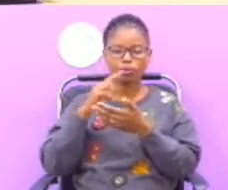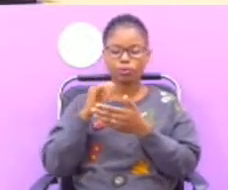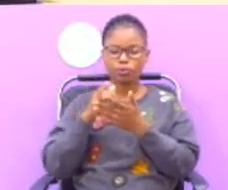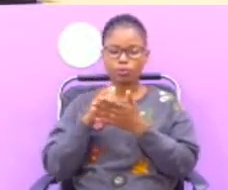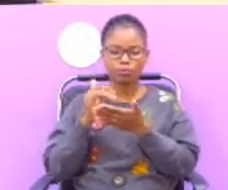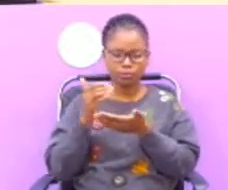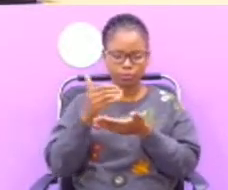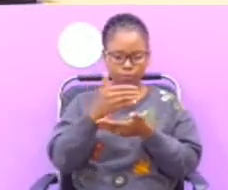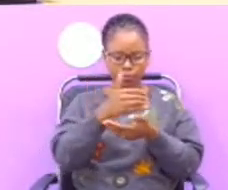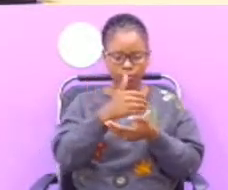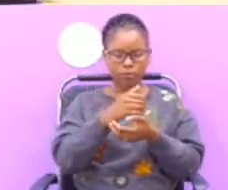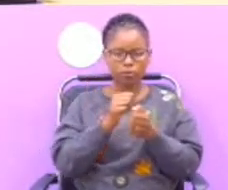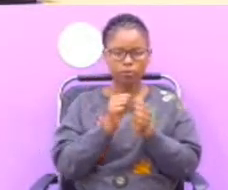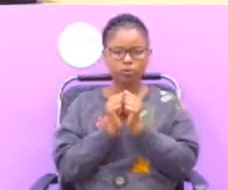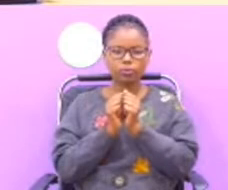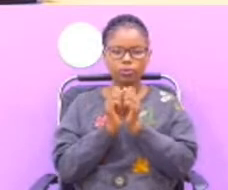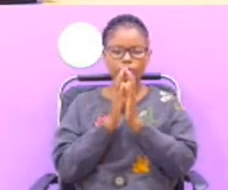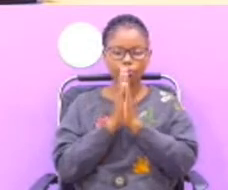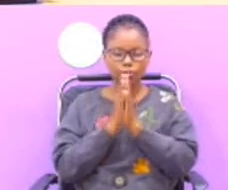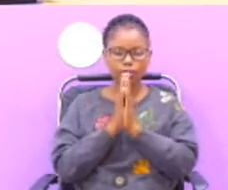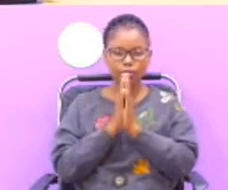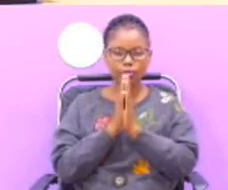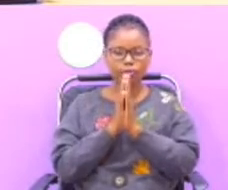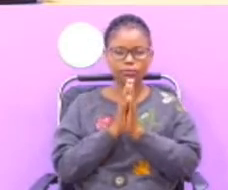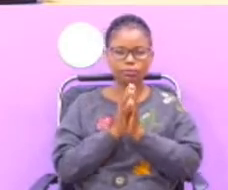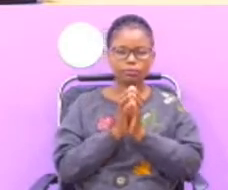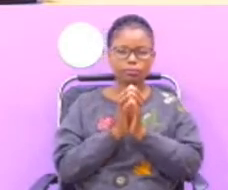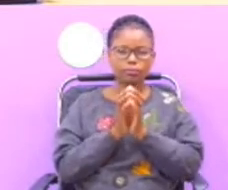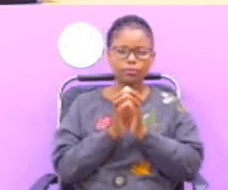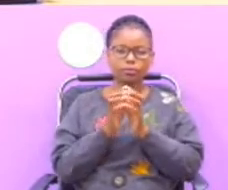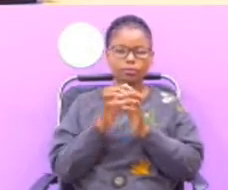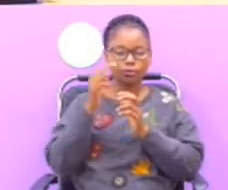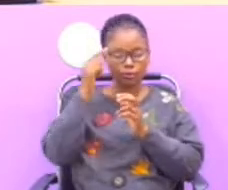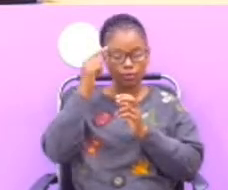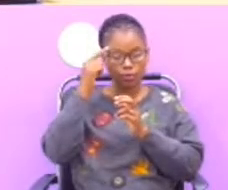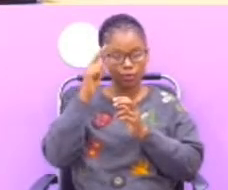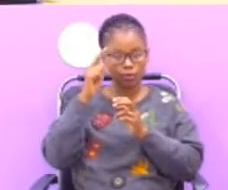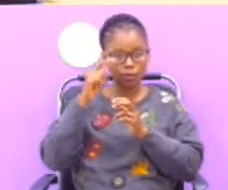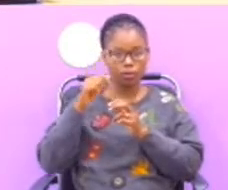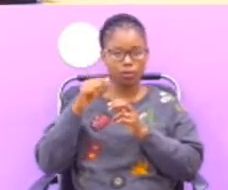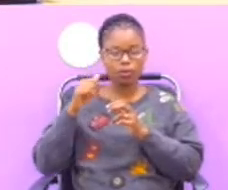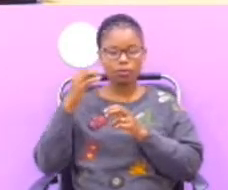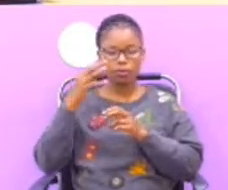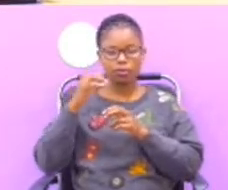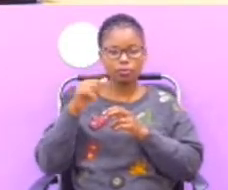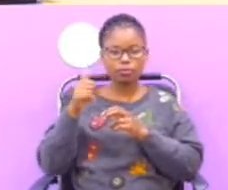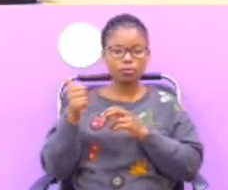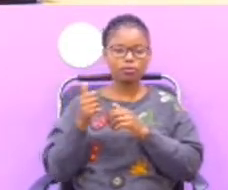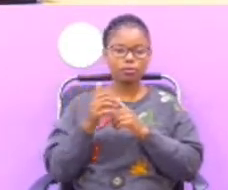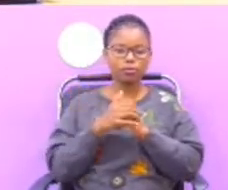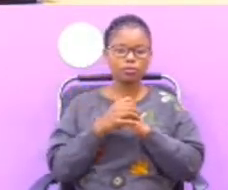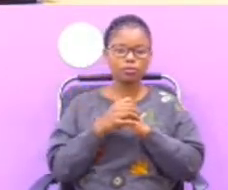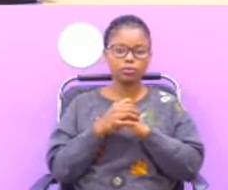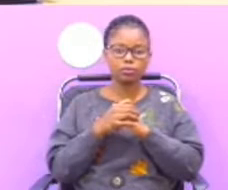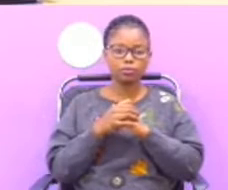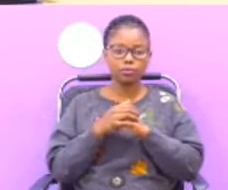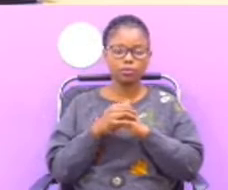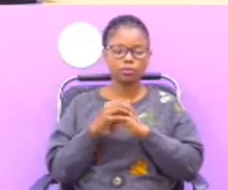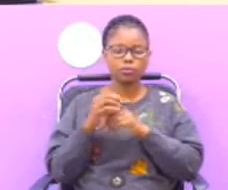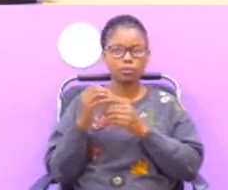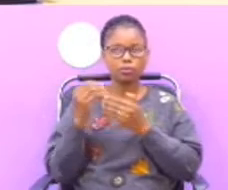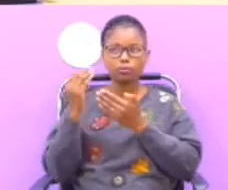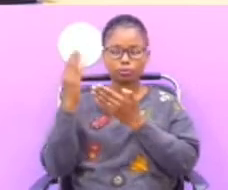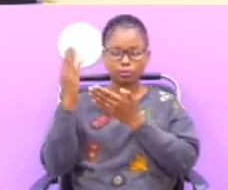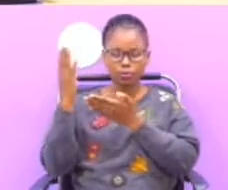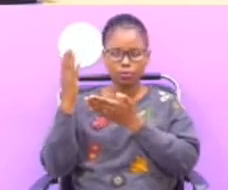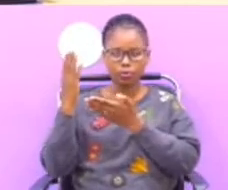awonganiririe na mahoya katigo matuko maroigaga ma aria amwe uguo ri ni igongo na muraika uyu arutire ni tira